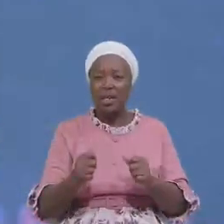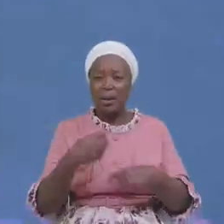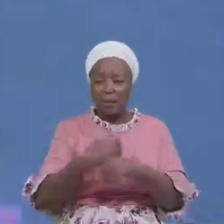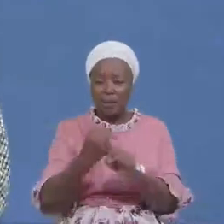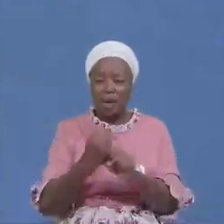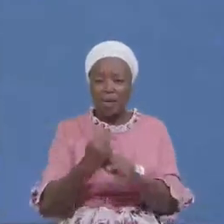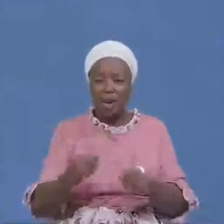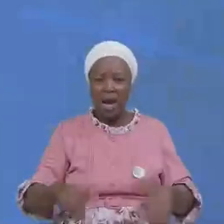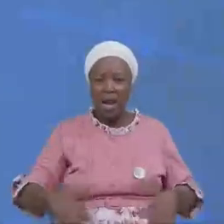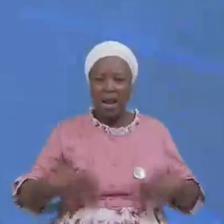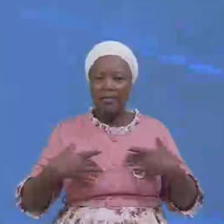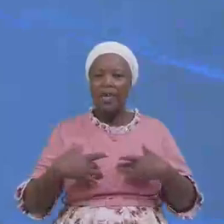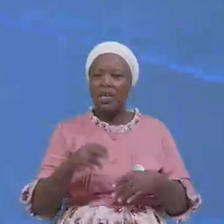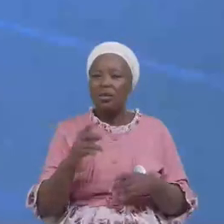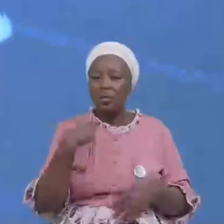Éphésiens 2, 1.